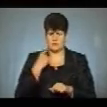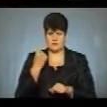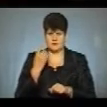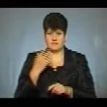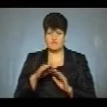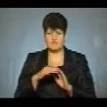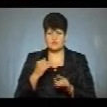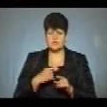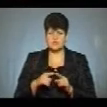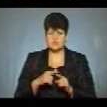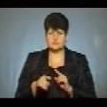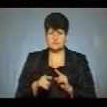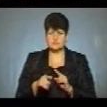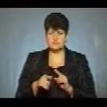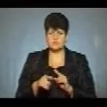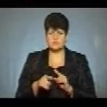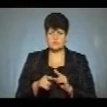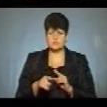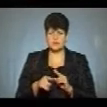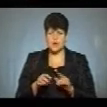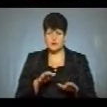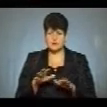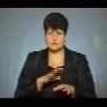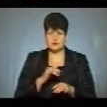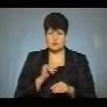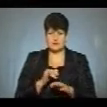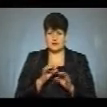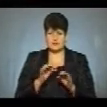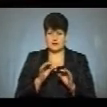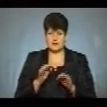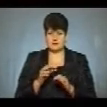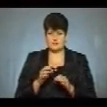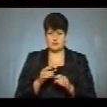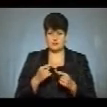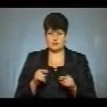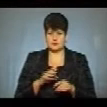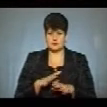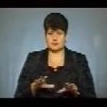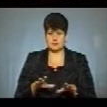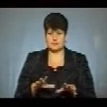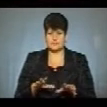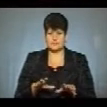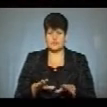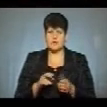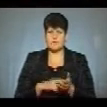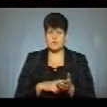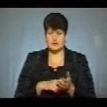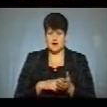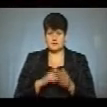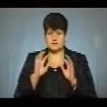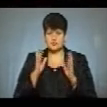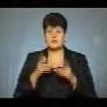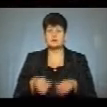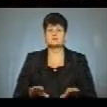швидку. От координація рухів тільки була погана, а так більше ніяких симптомів не було. По інсульту чув, боявся інсульту, але от так